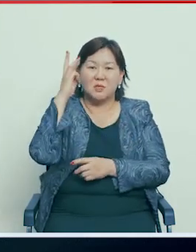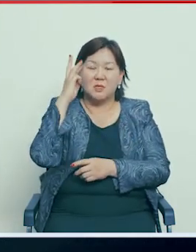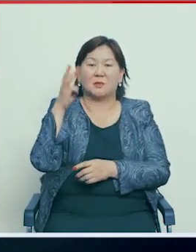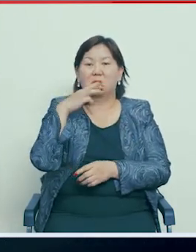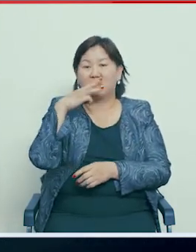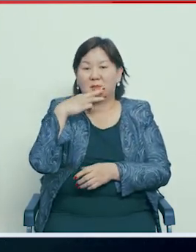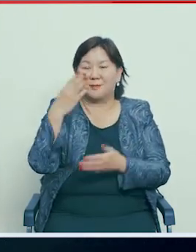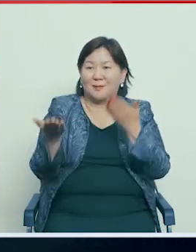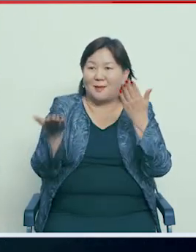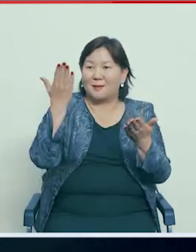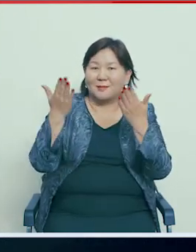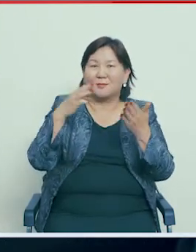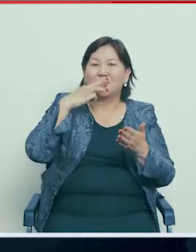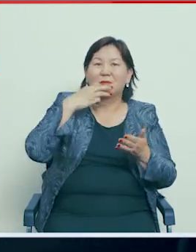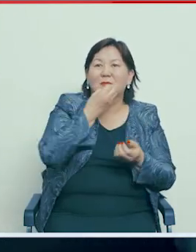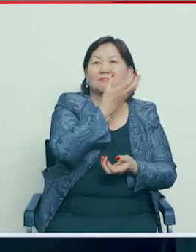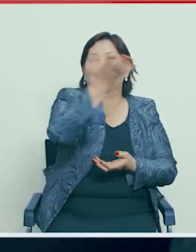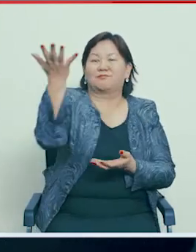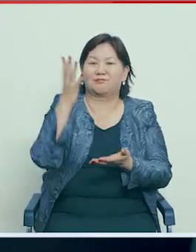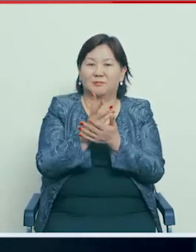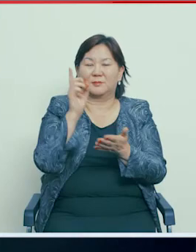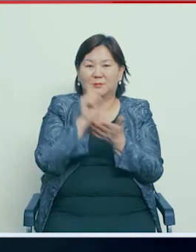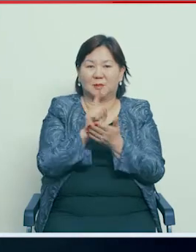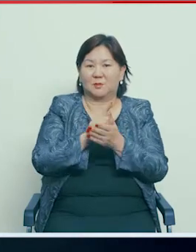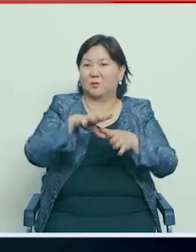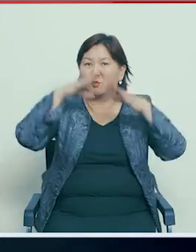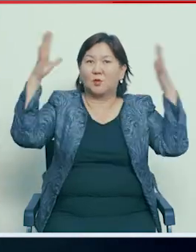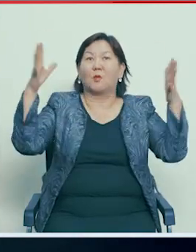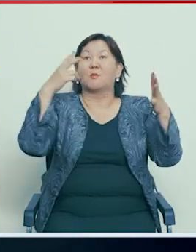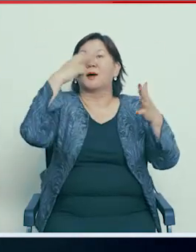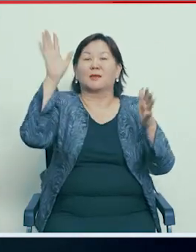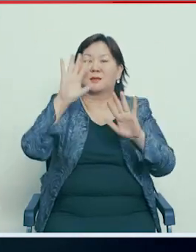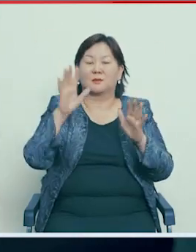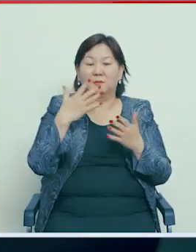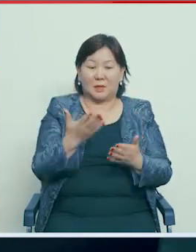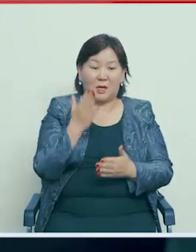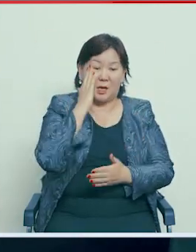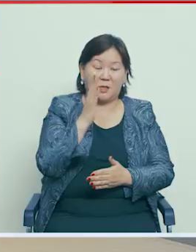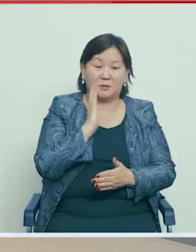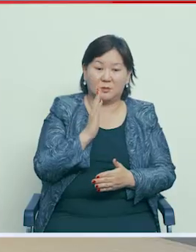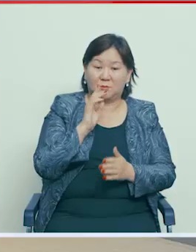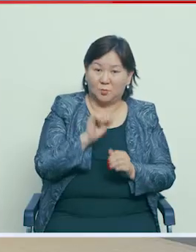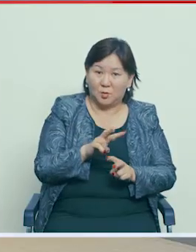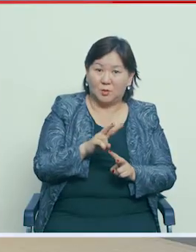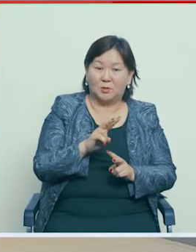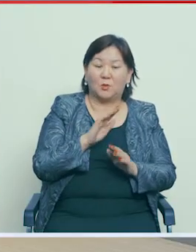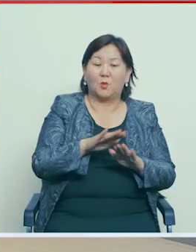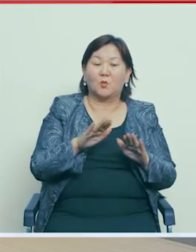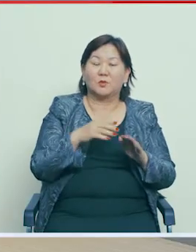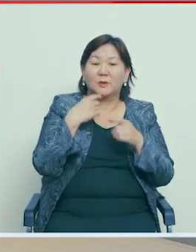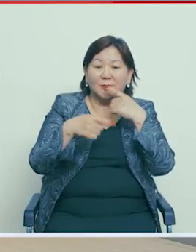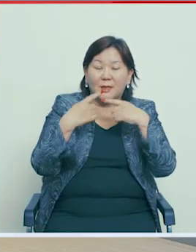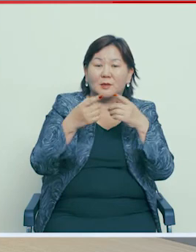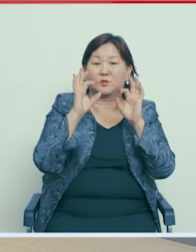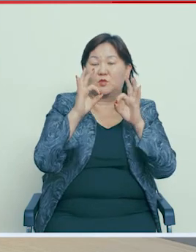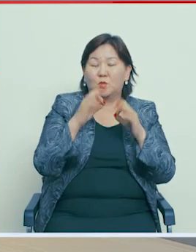аль аль төвшөндөө хідүүлэх хүргье. Энэ дэр яах юм заавалжгүй томоор хараад яах юм бэ? Та эцэг их бол энэ хүмүүсийн талаар хүүхдэд ярьж өгөл эргэлттэй